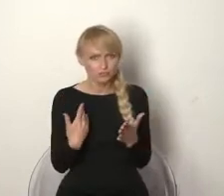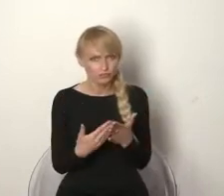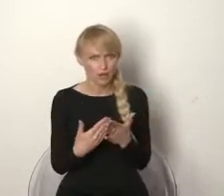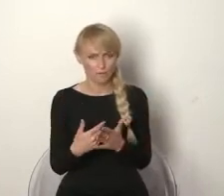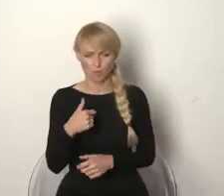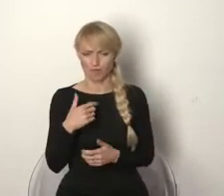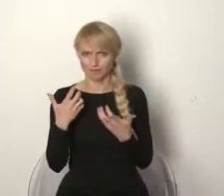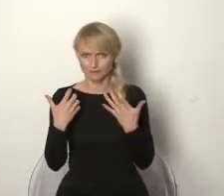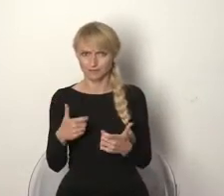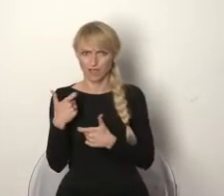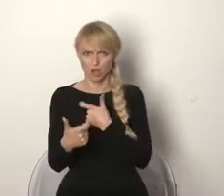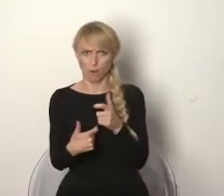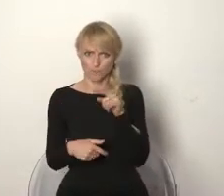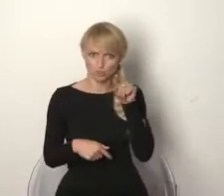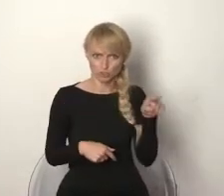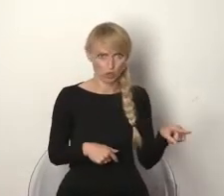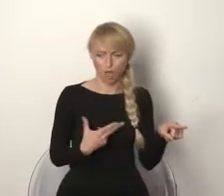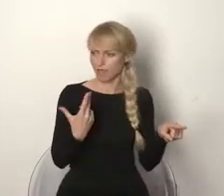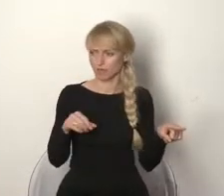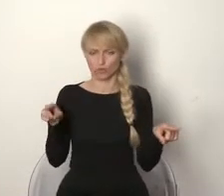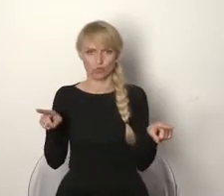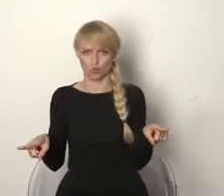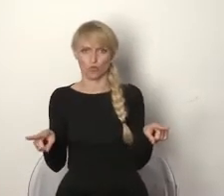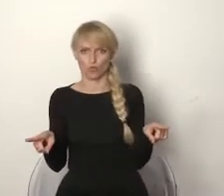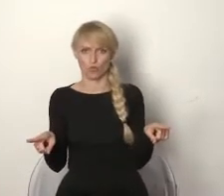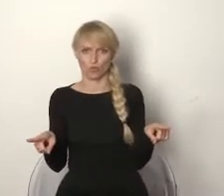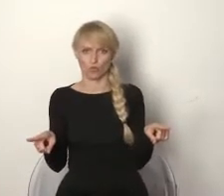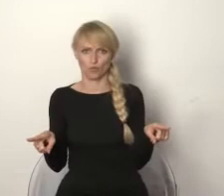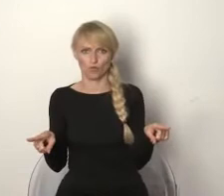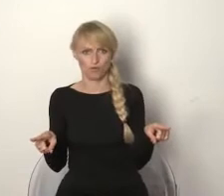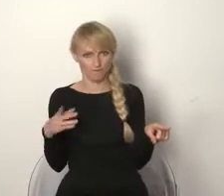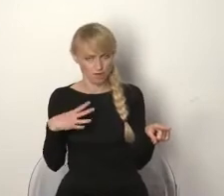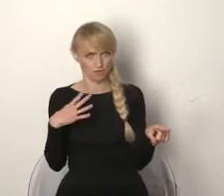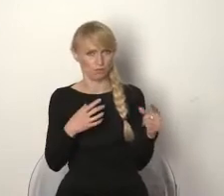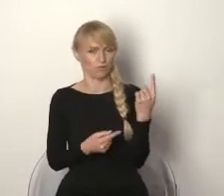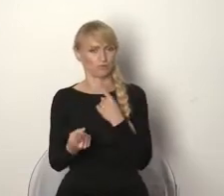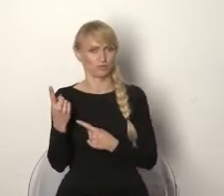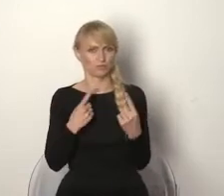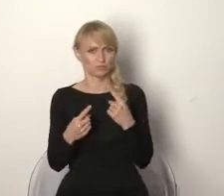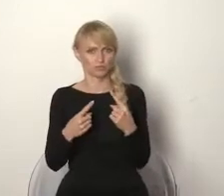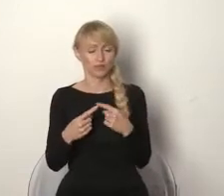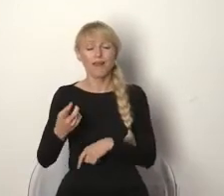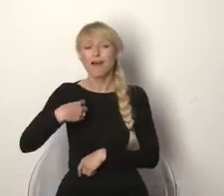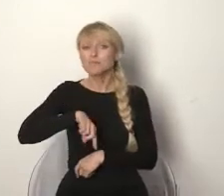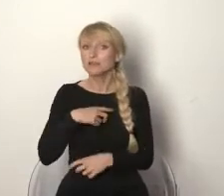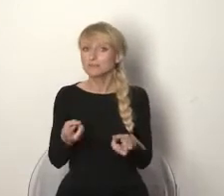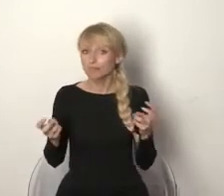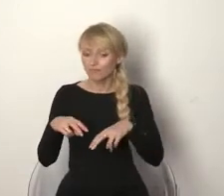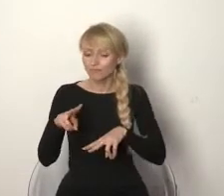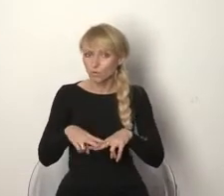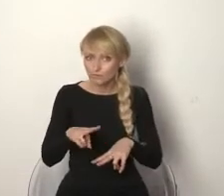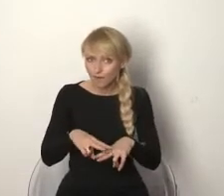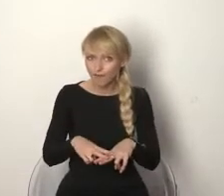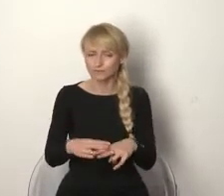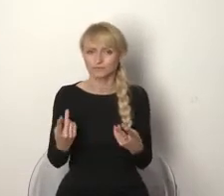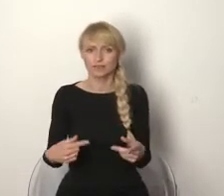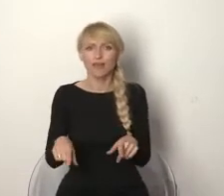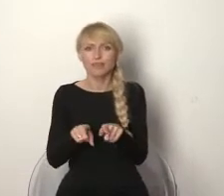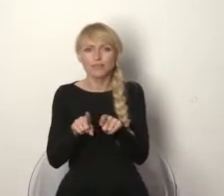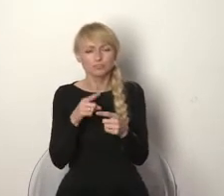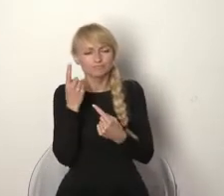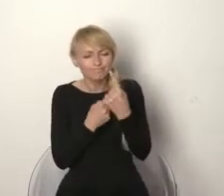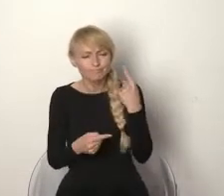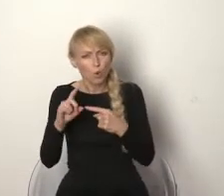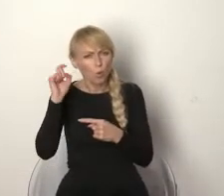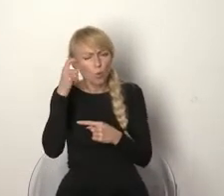w tym kierunku, a nie w innym? I my tak jakby powołując fundację i przymierzając się do tego, jakie będą nasze główne kierunki. Z